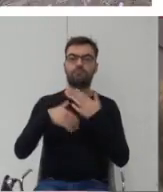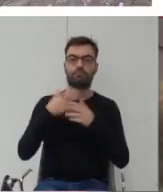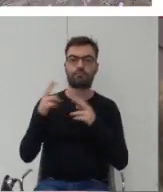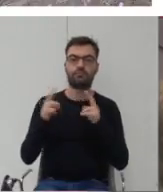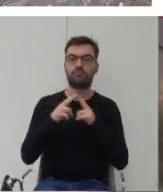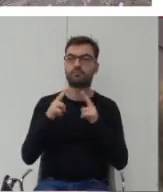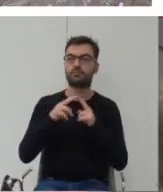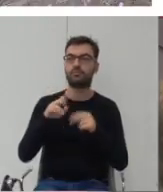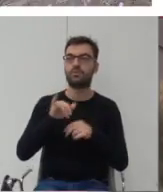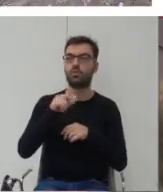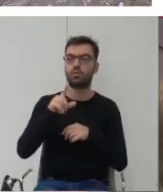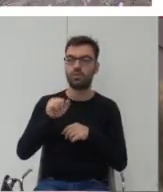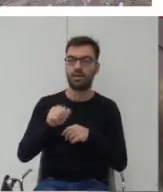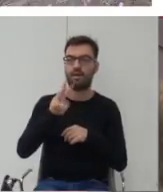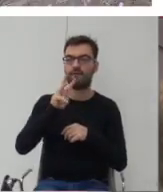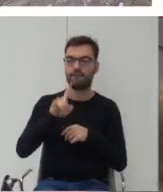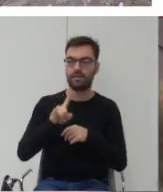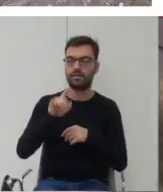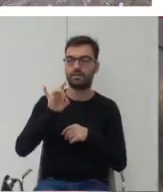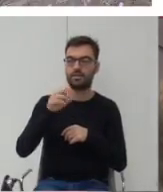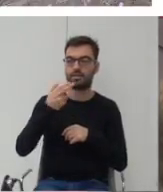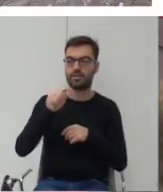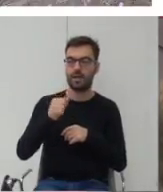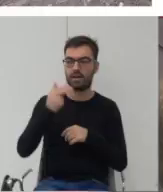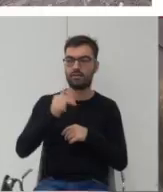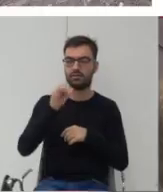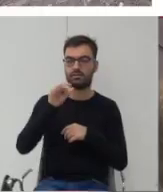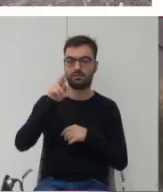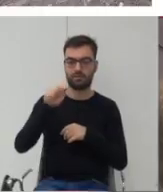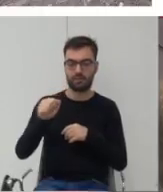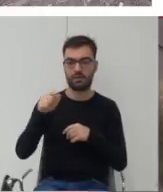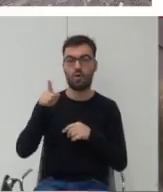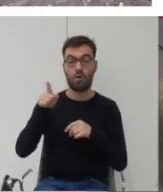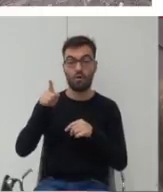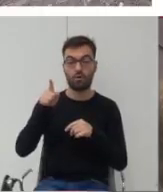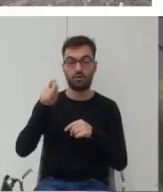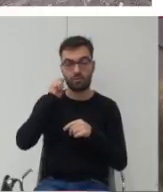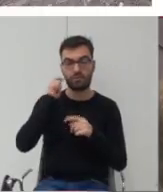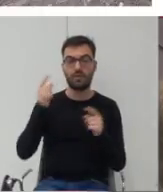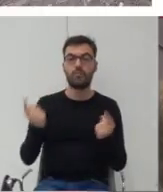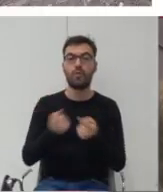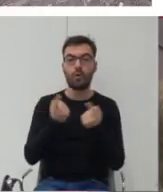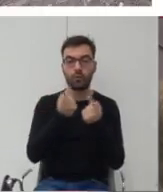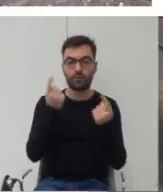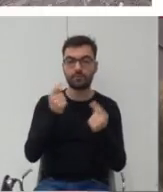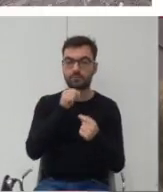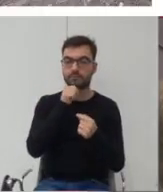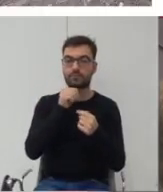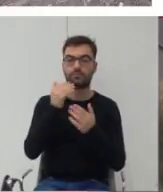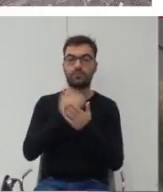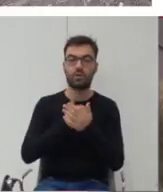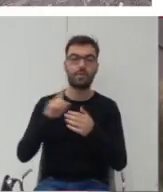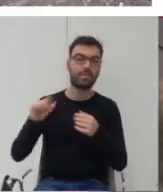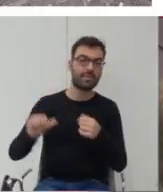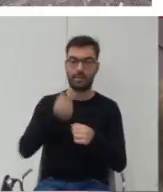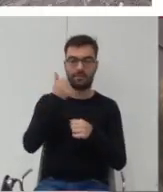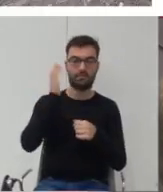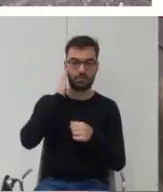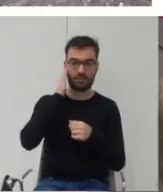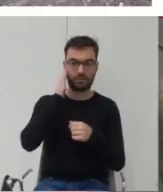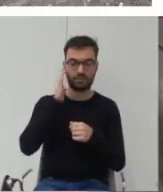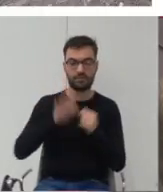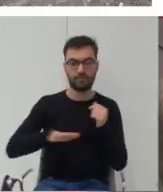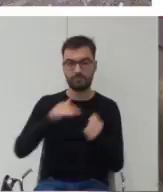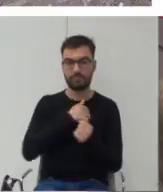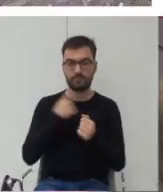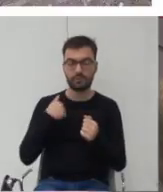skontaktowali się z Julią Wygnańską, która promuje program Najpierw Mieszkanie